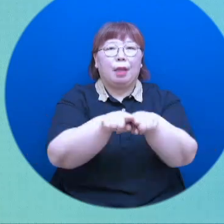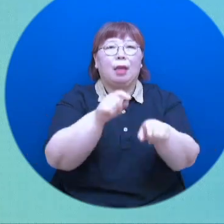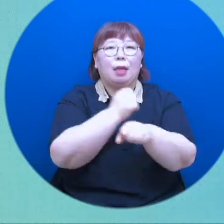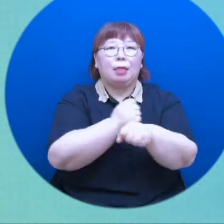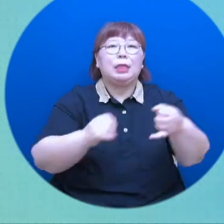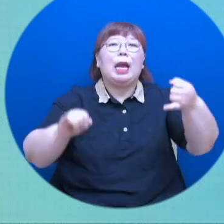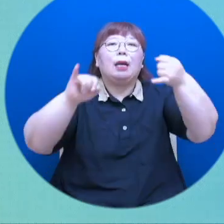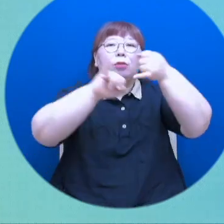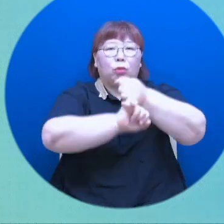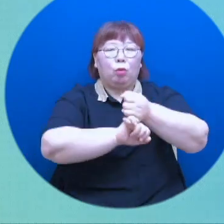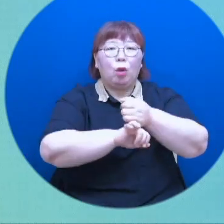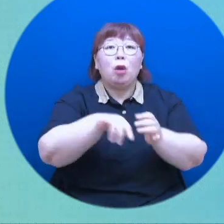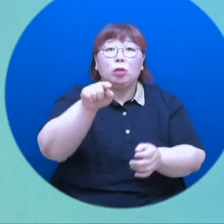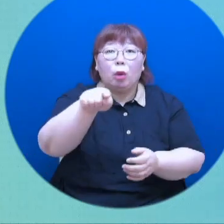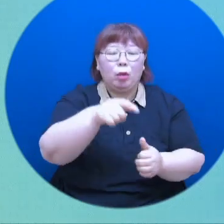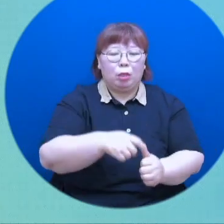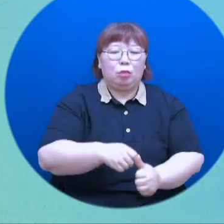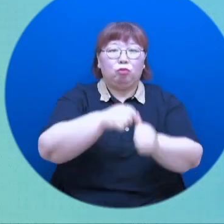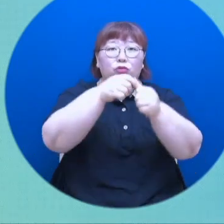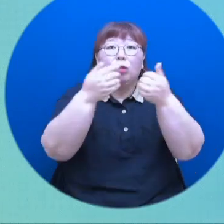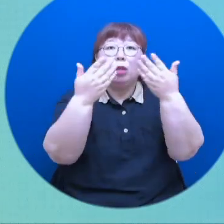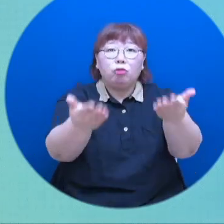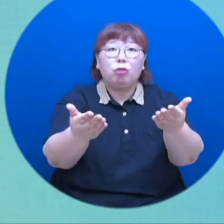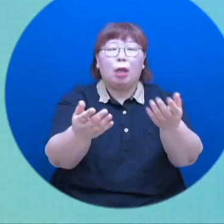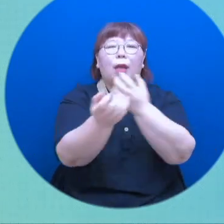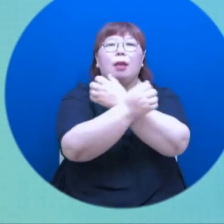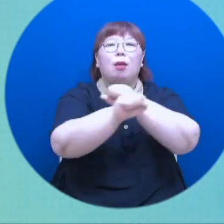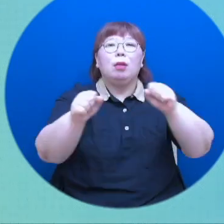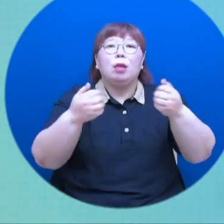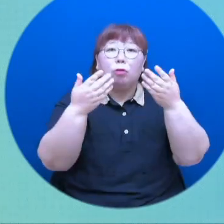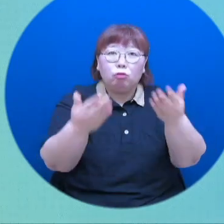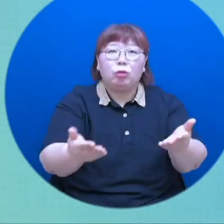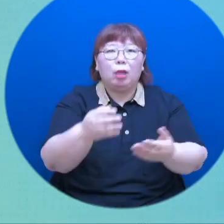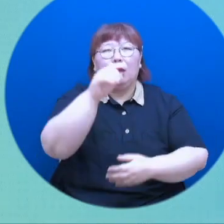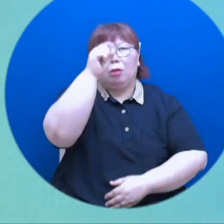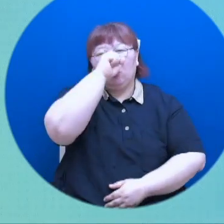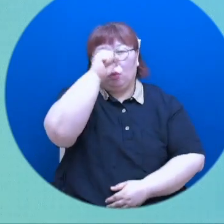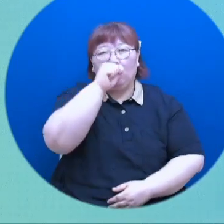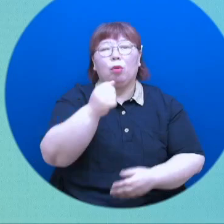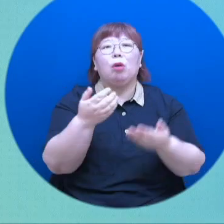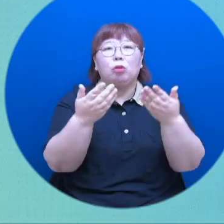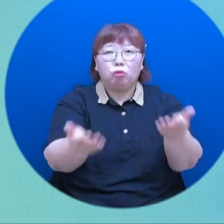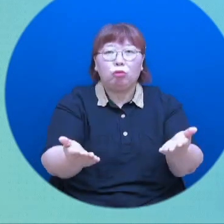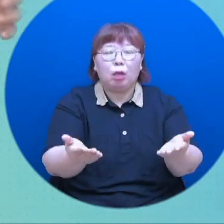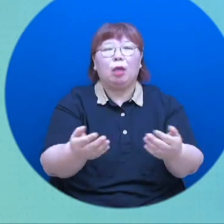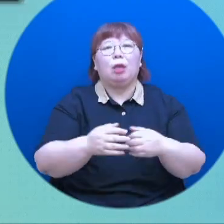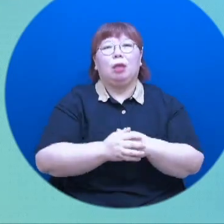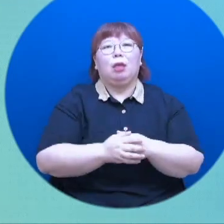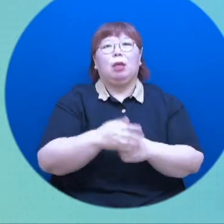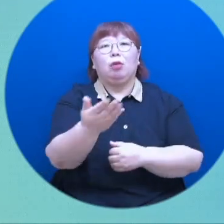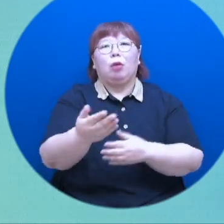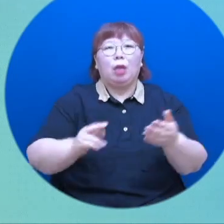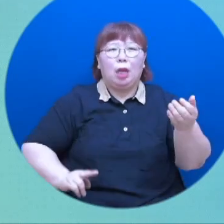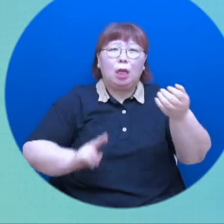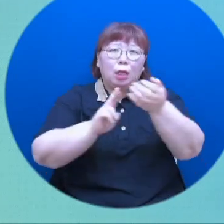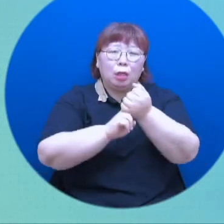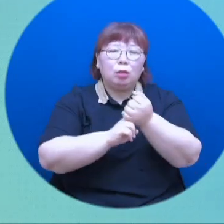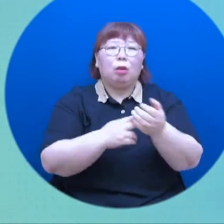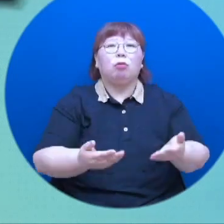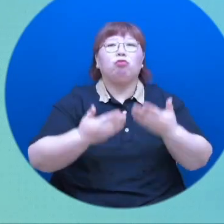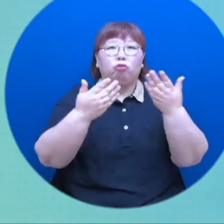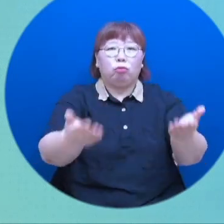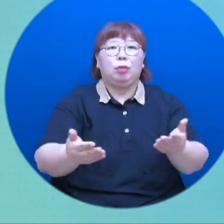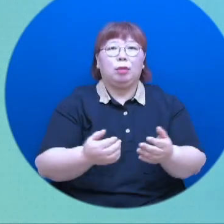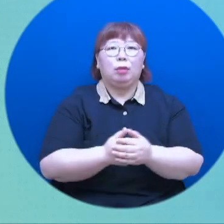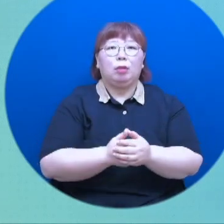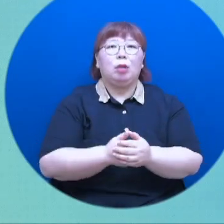내가 너희들을 건져준다, 속량해준다. 내가 너희들에게 좋은 것을 채워주신다. 내가 너희들에게 기적을 행하여 주신다.